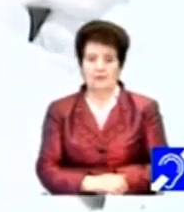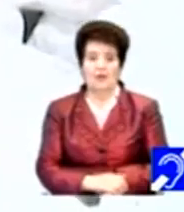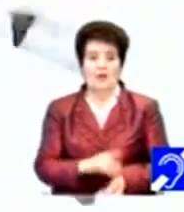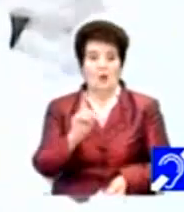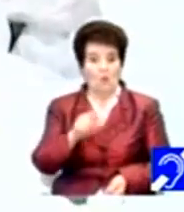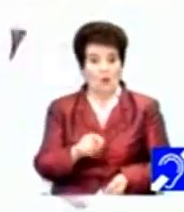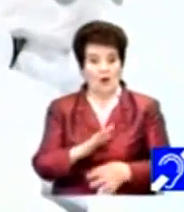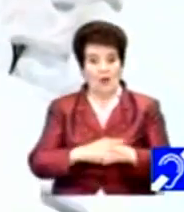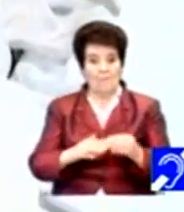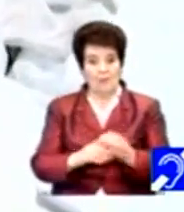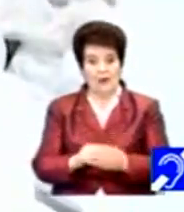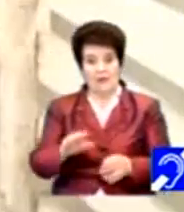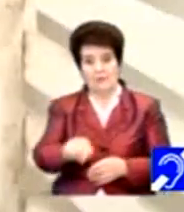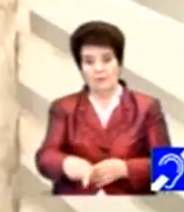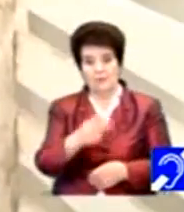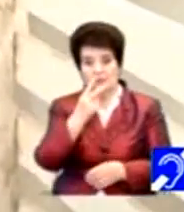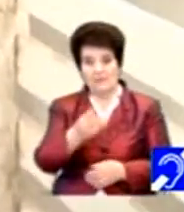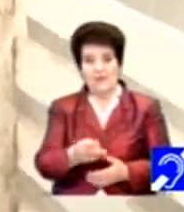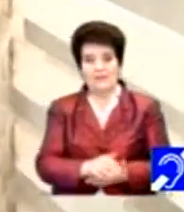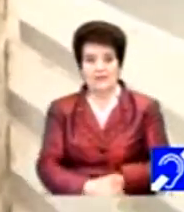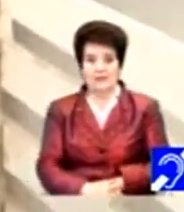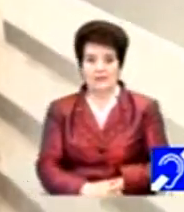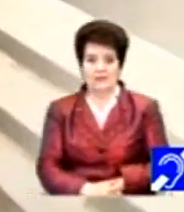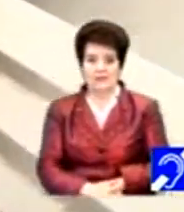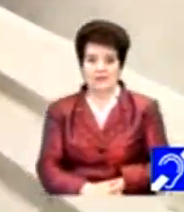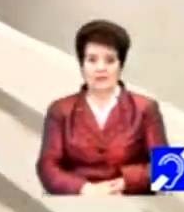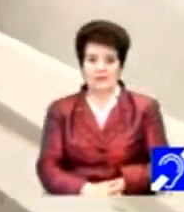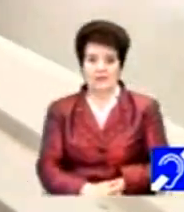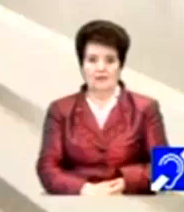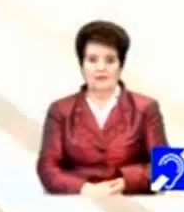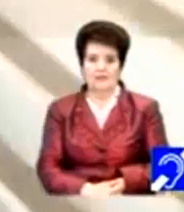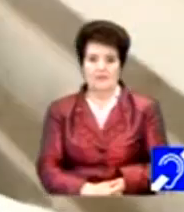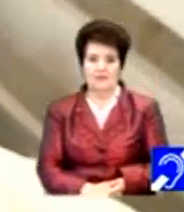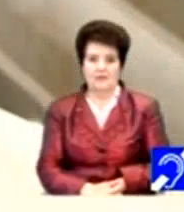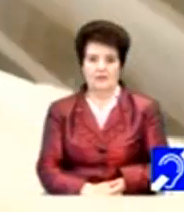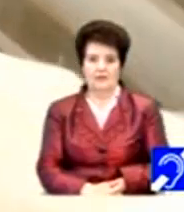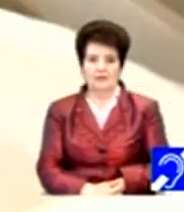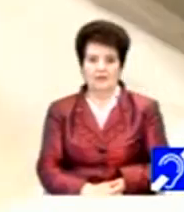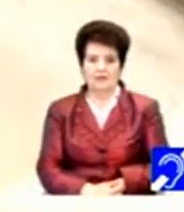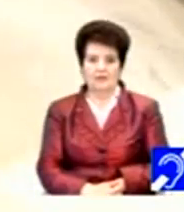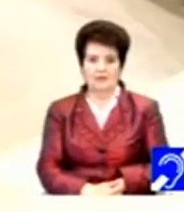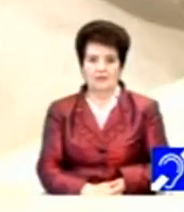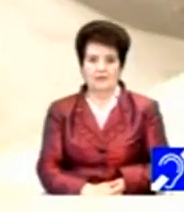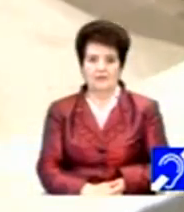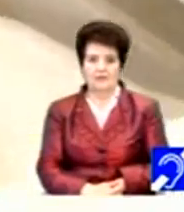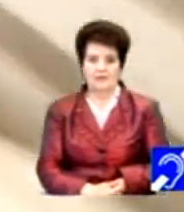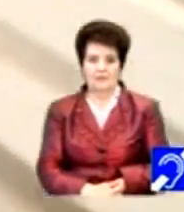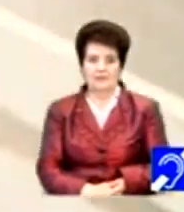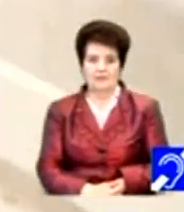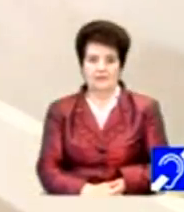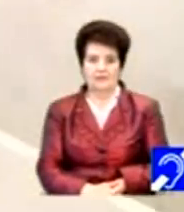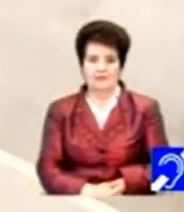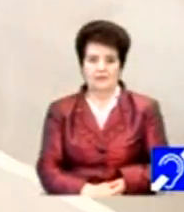Ori pune mâna pe tot ce vede. We'll be right back.